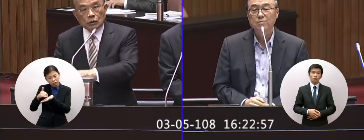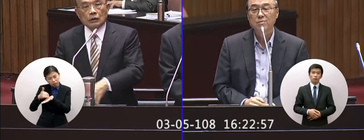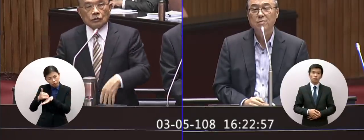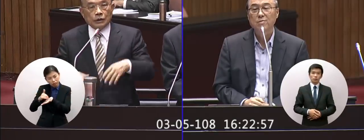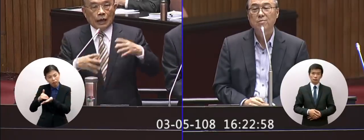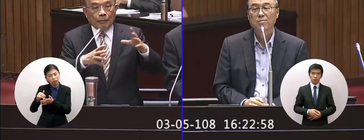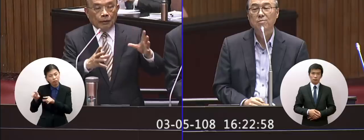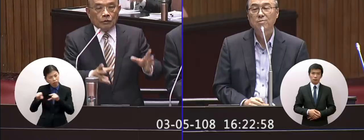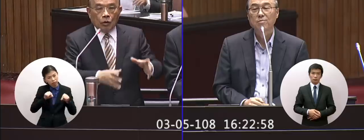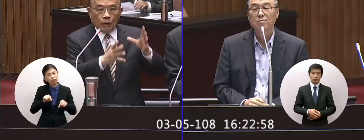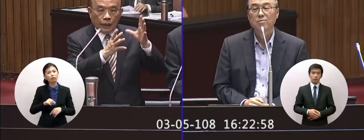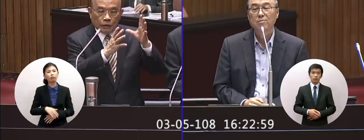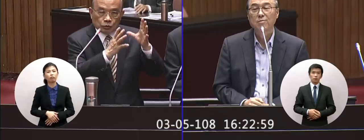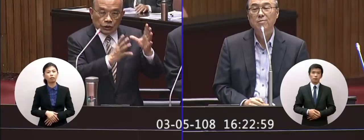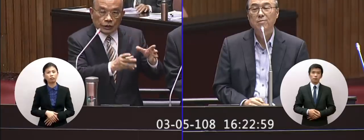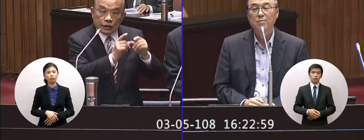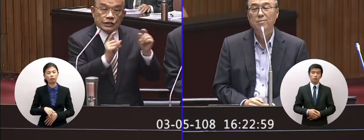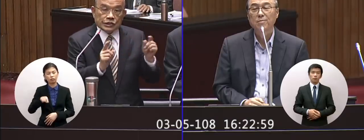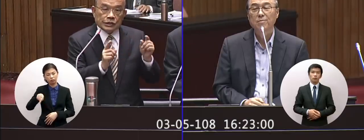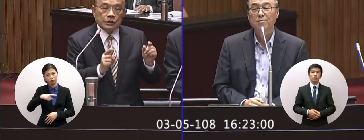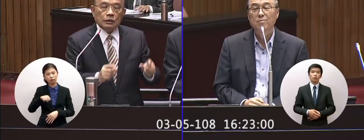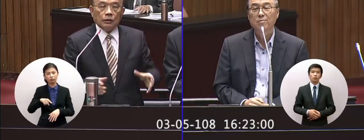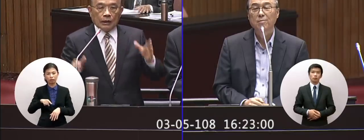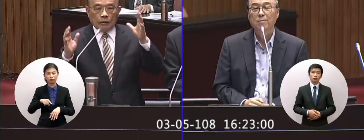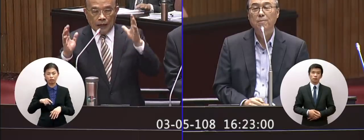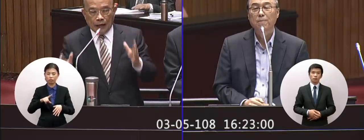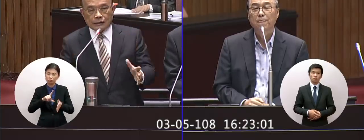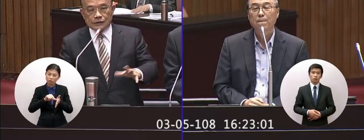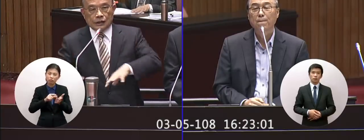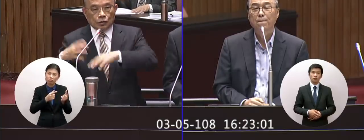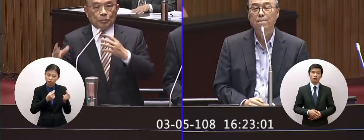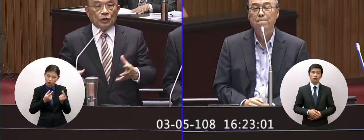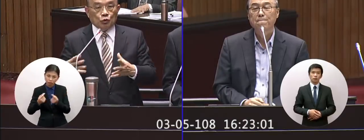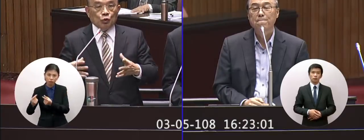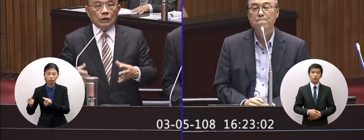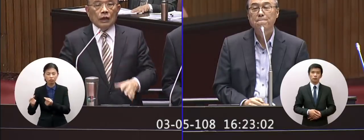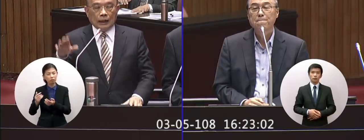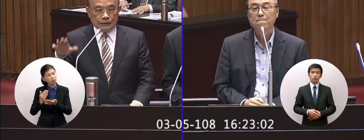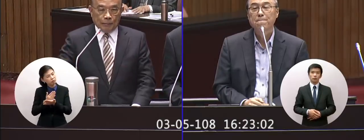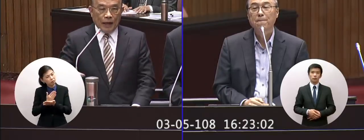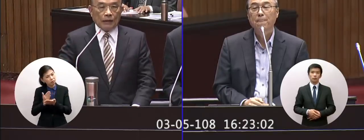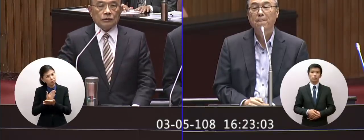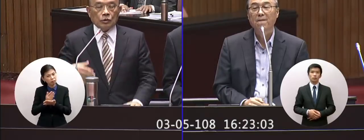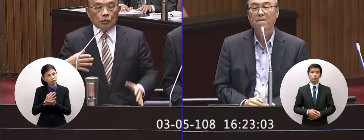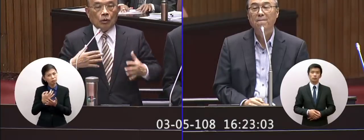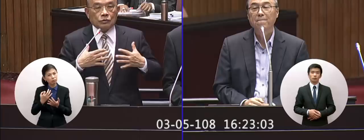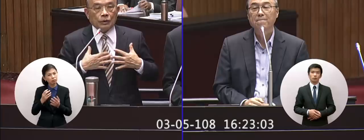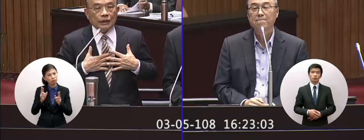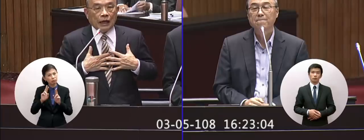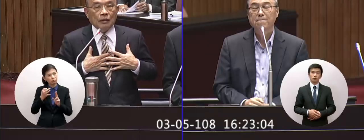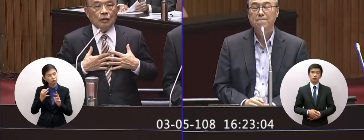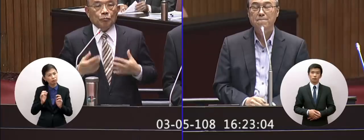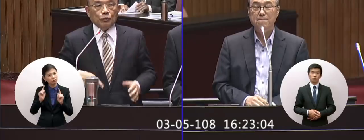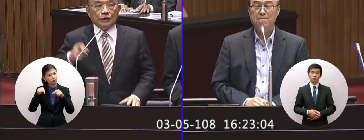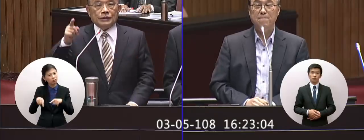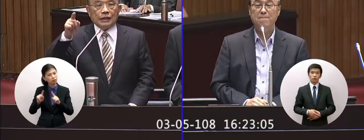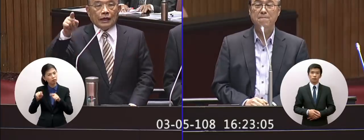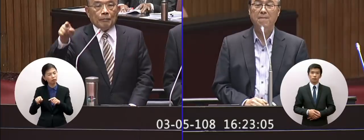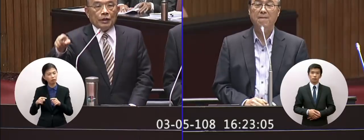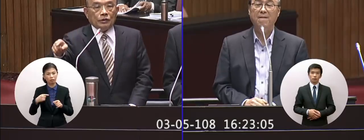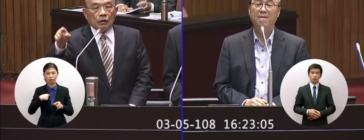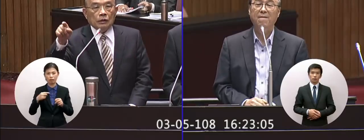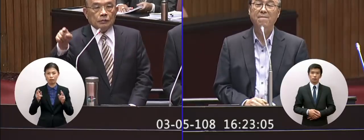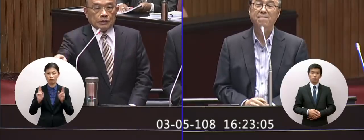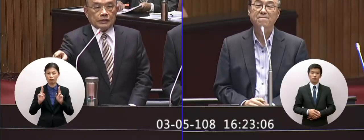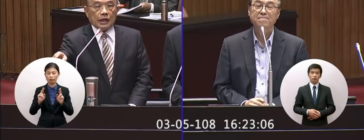公式，所以他们都会固定定期会到哪一个时间就评估啊怎么样。所以我做院长不以现